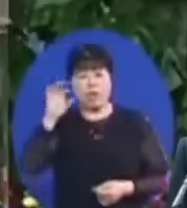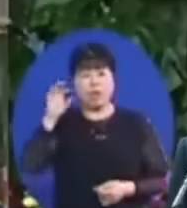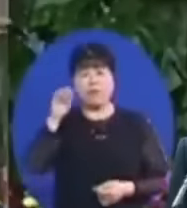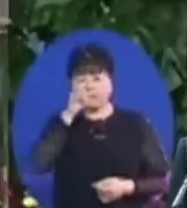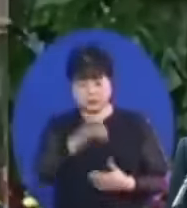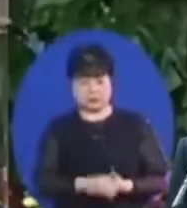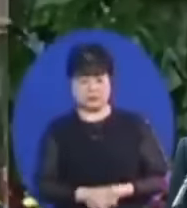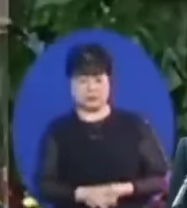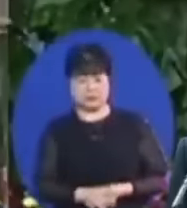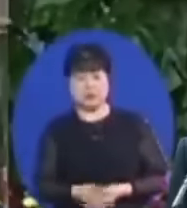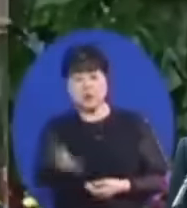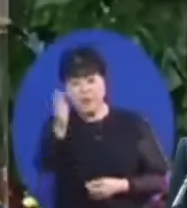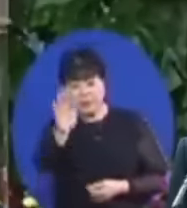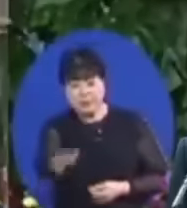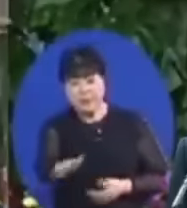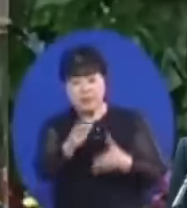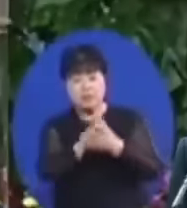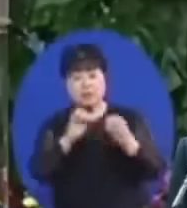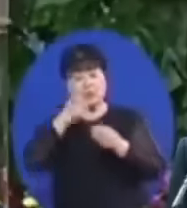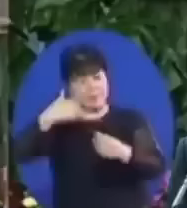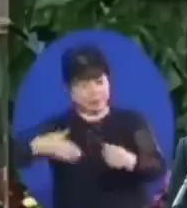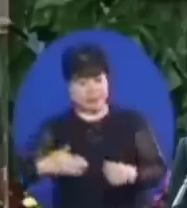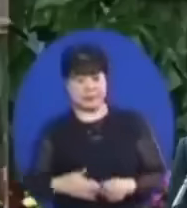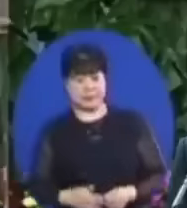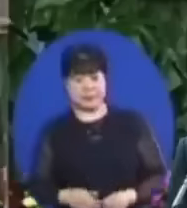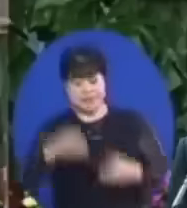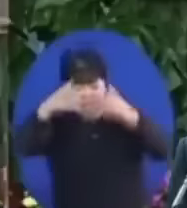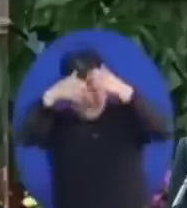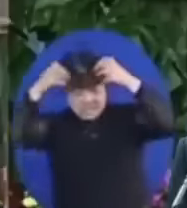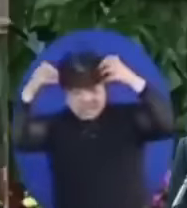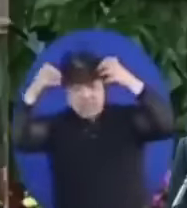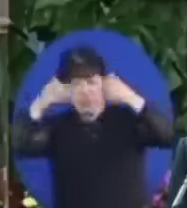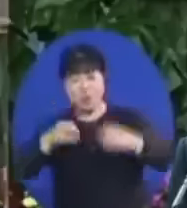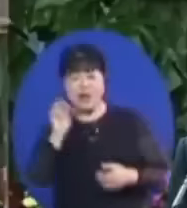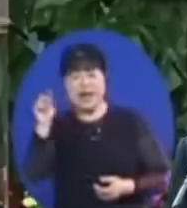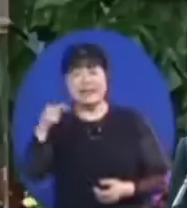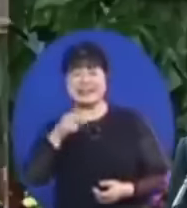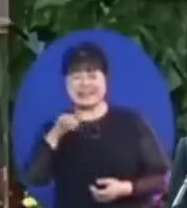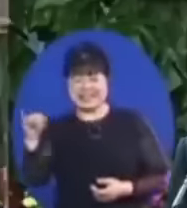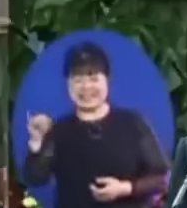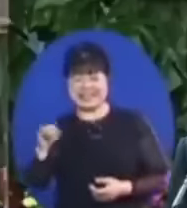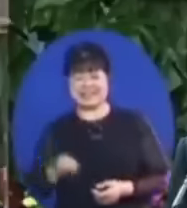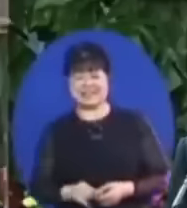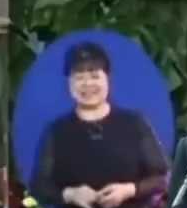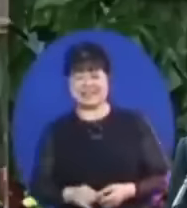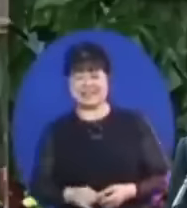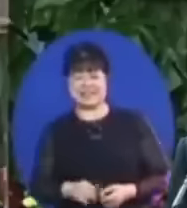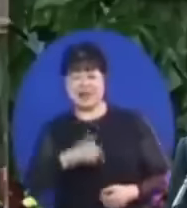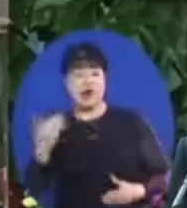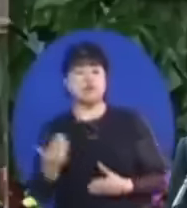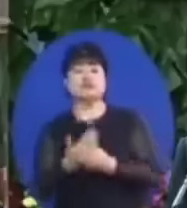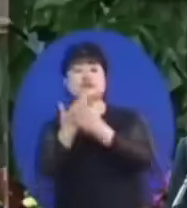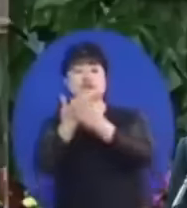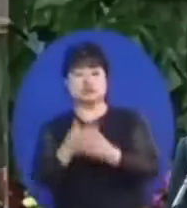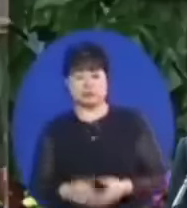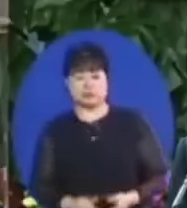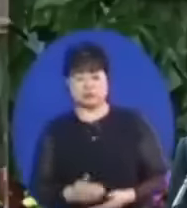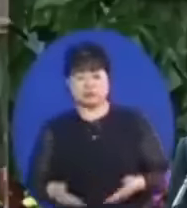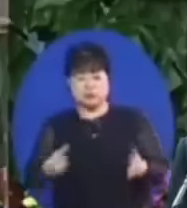많습니다. 그러면 기도 응답이 안 됩니다. 인도의 마하트마 간디는 막대한 돈과 무기와